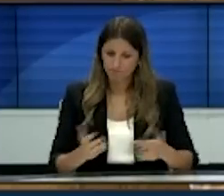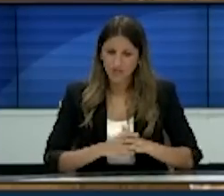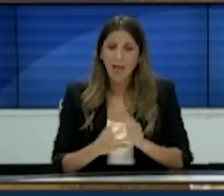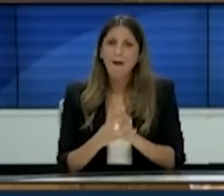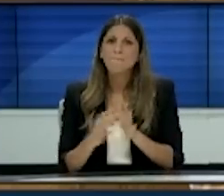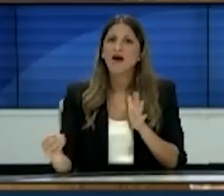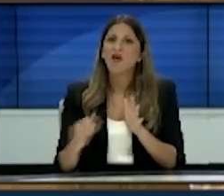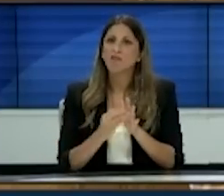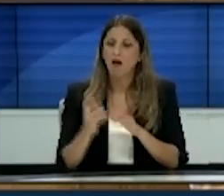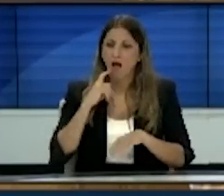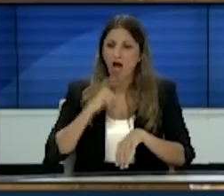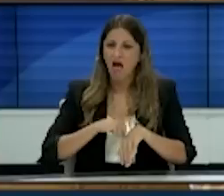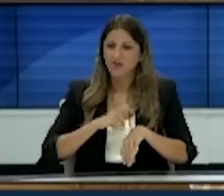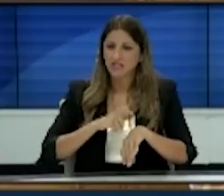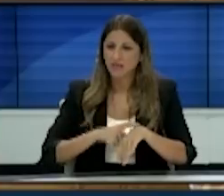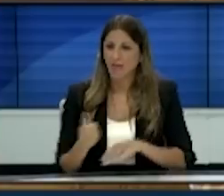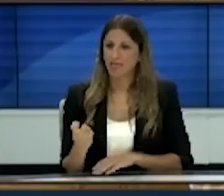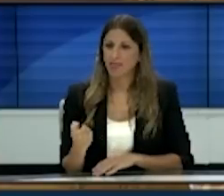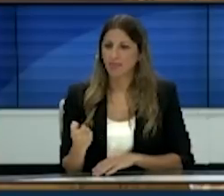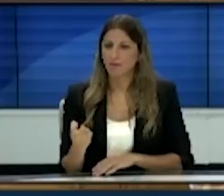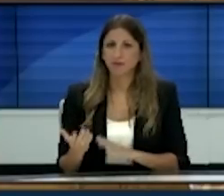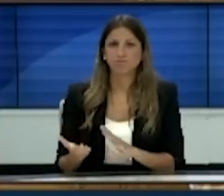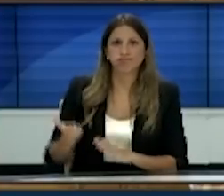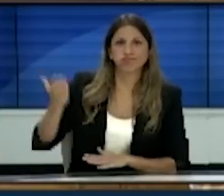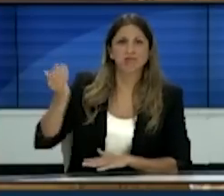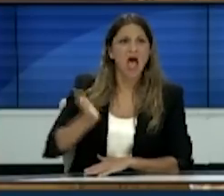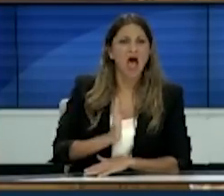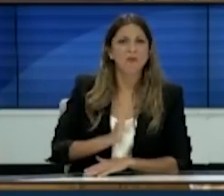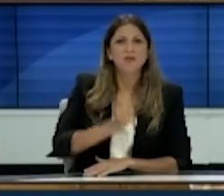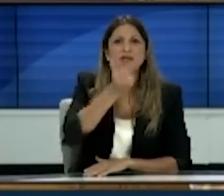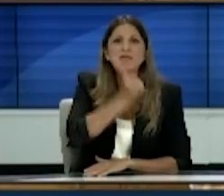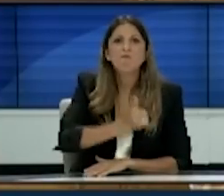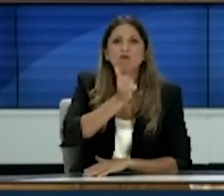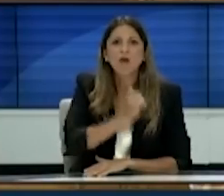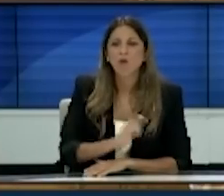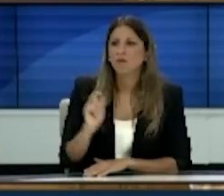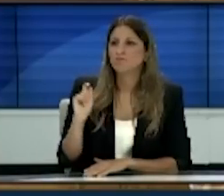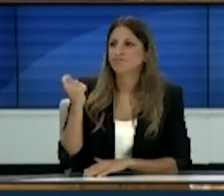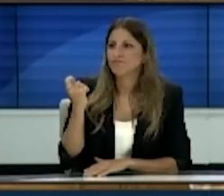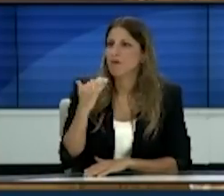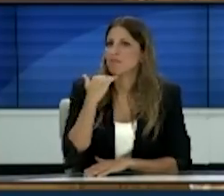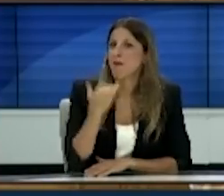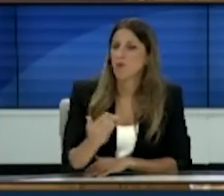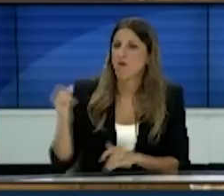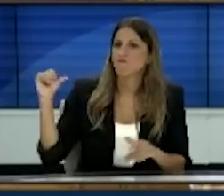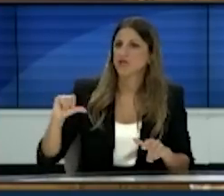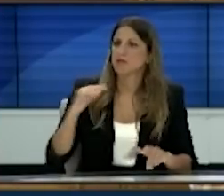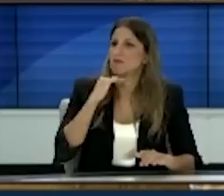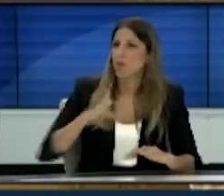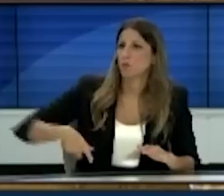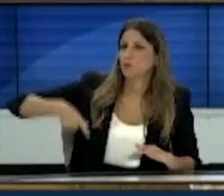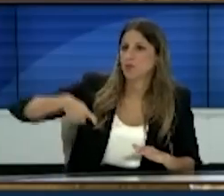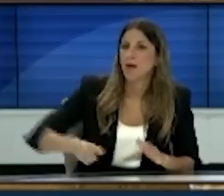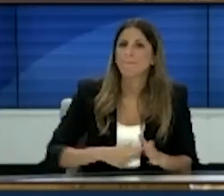να δώσεις λύση στην ενεργειακή φτώχεια αν δεν υπάρχει ολοκληρωμένο σχέδιο άμεσης αξιοποίησης